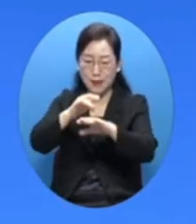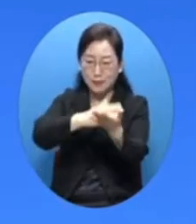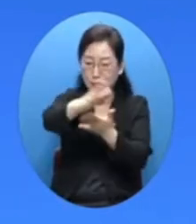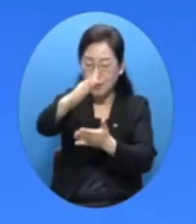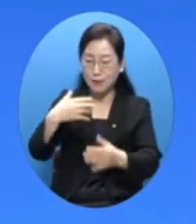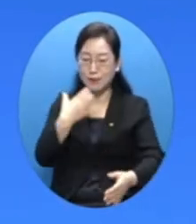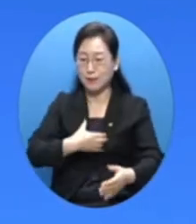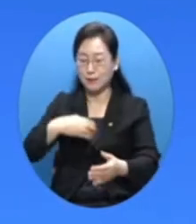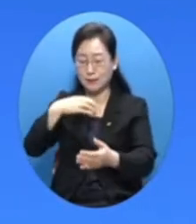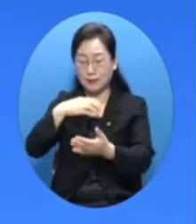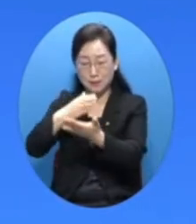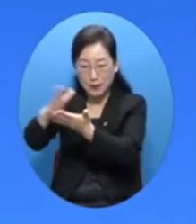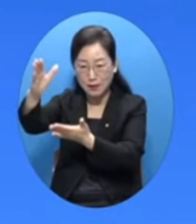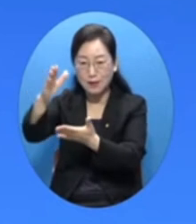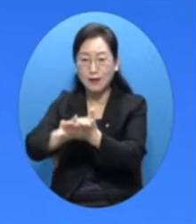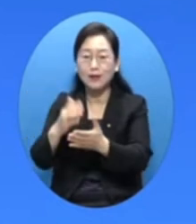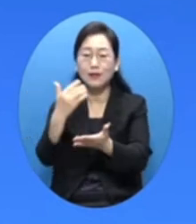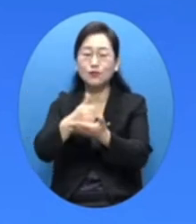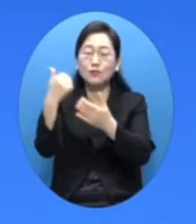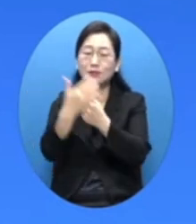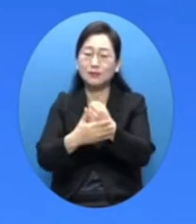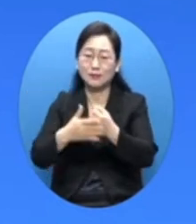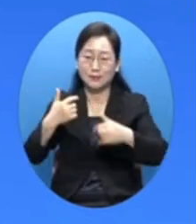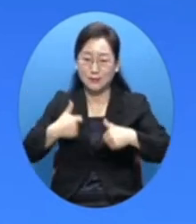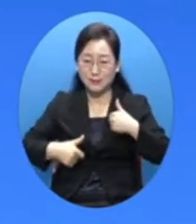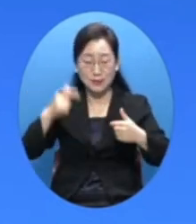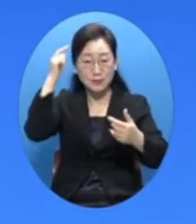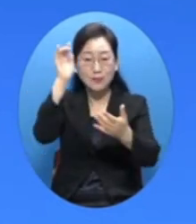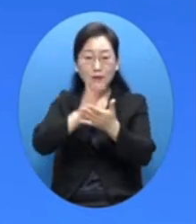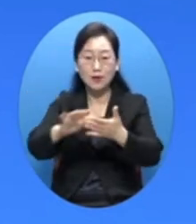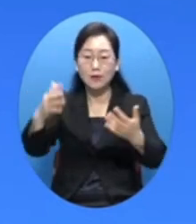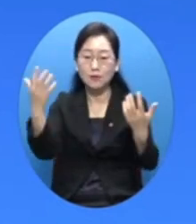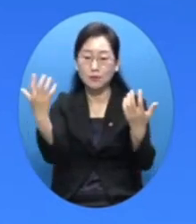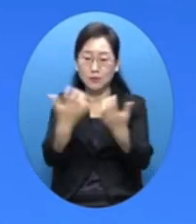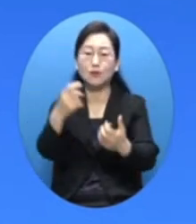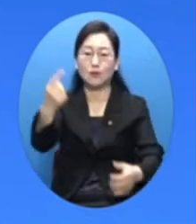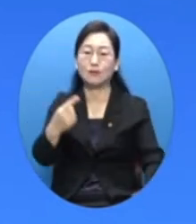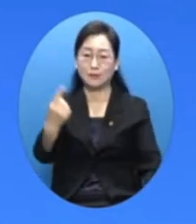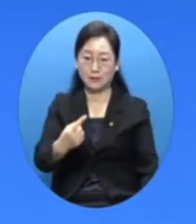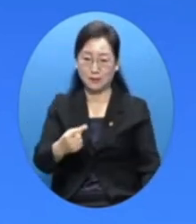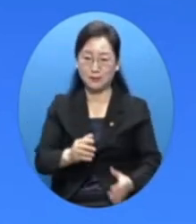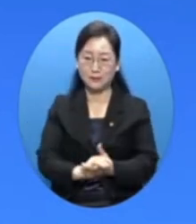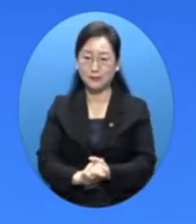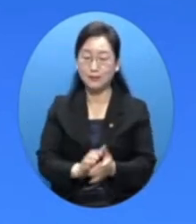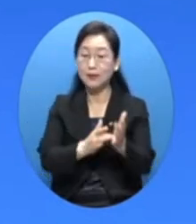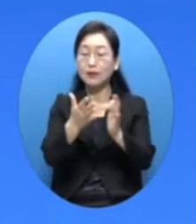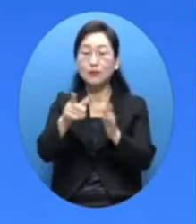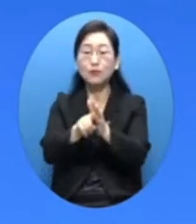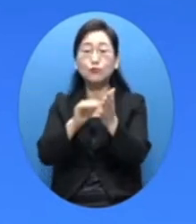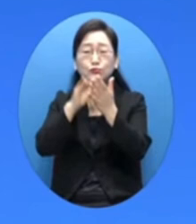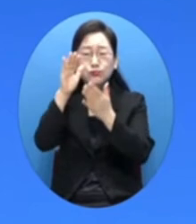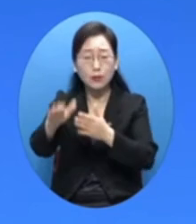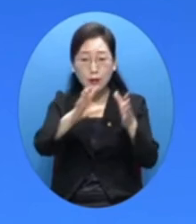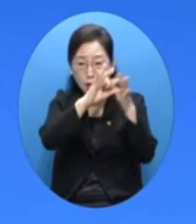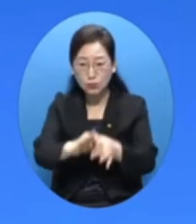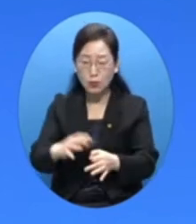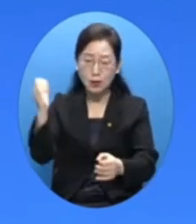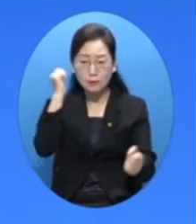것들이 떠나가고 주님의 은혜와 기쁨과 평안함이 넘쳐나게 되는 것입니다. 예수를 믿고 나서도 자꾸